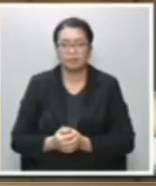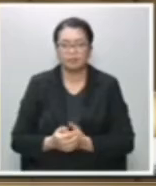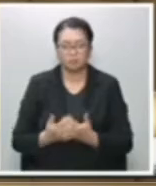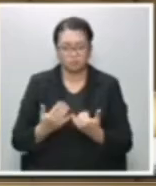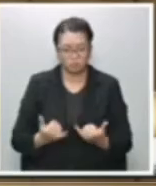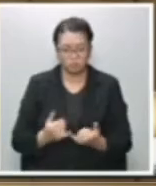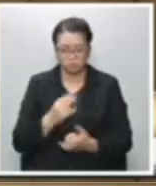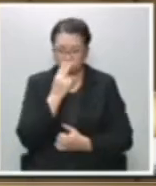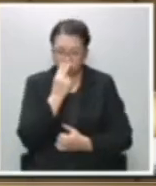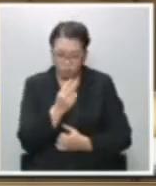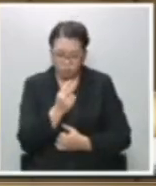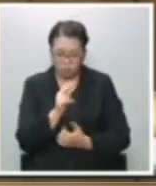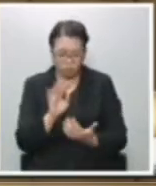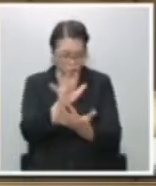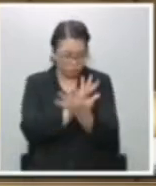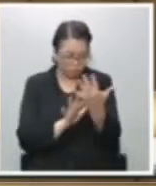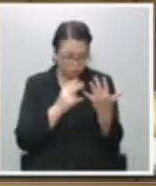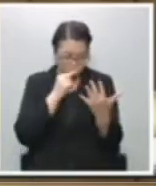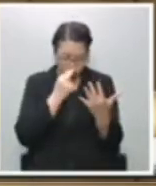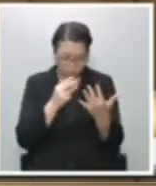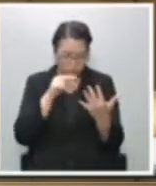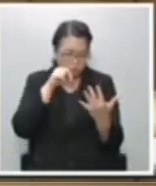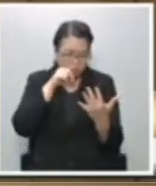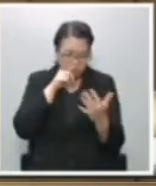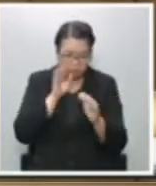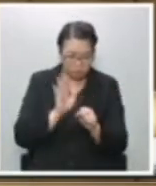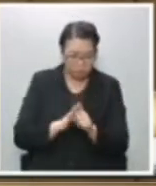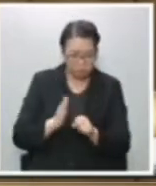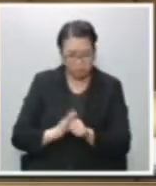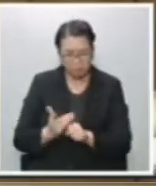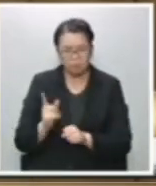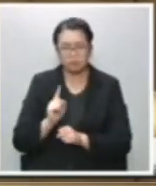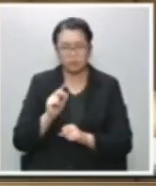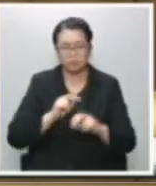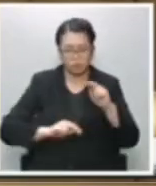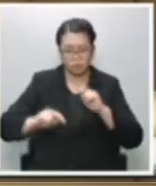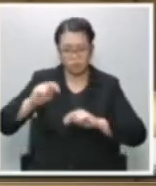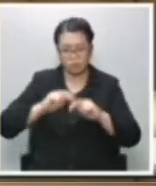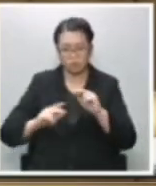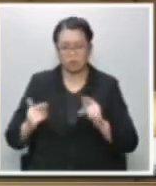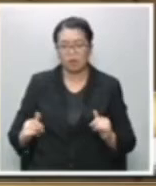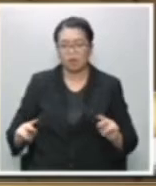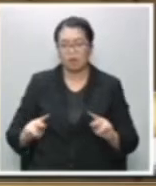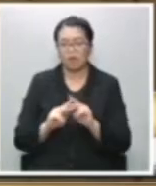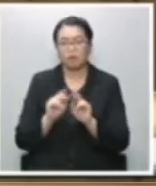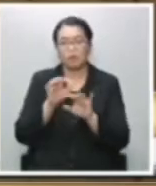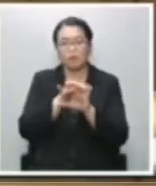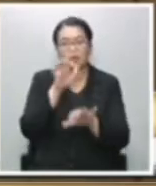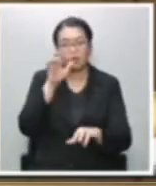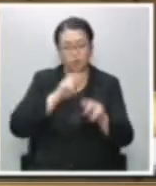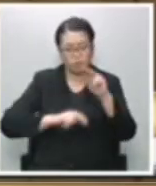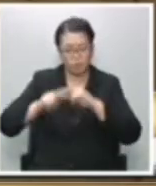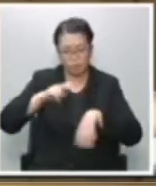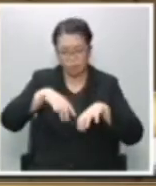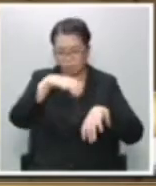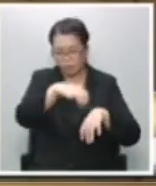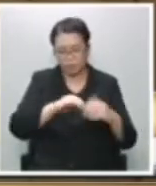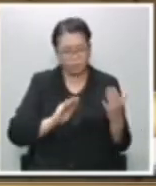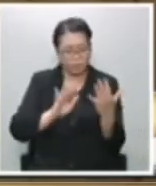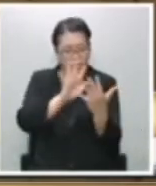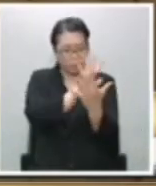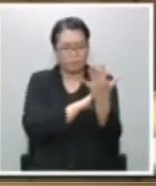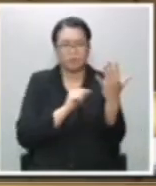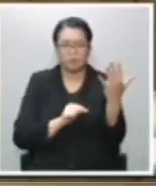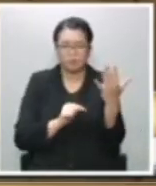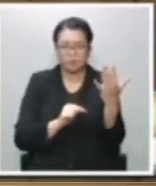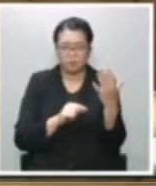างไรในขณะนี้กระทรวงมหาดไทยได้สำรวจพื้นที่ทั้งประเทศถึงระดับห